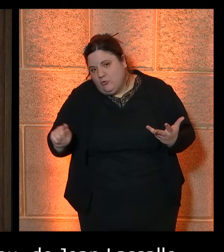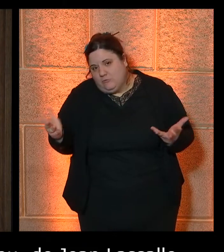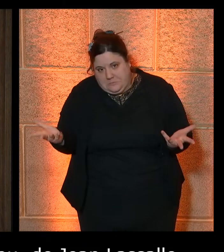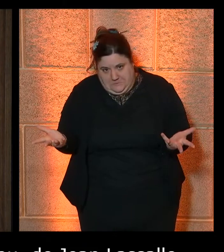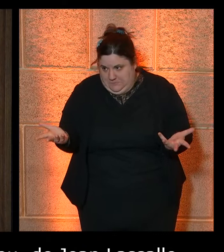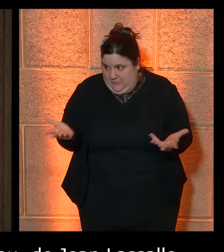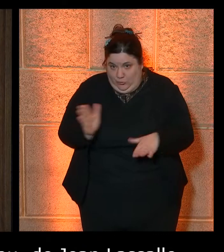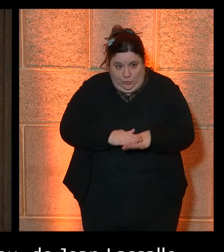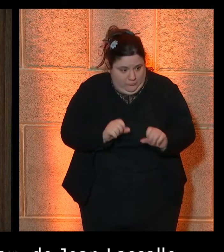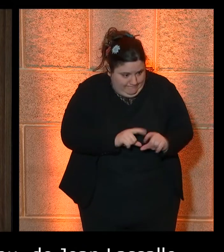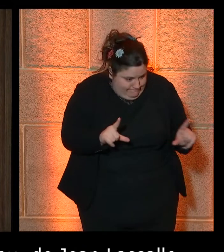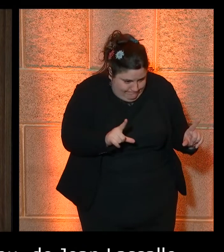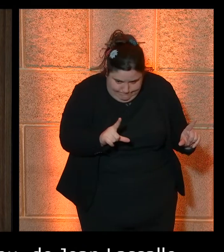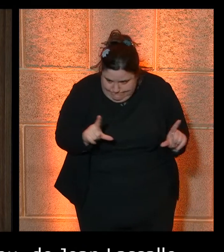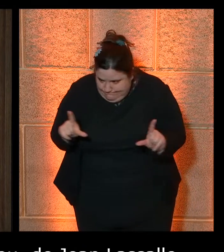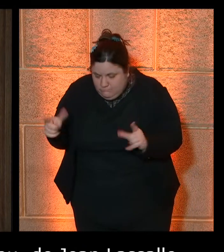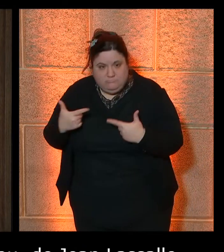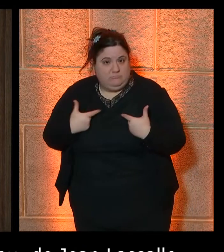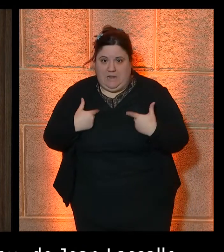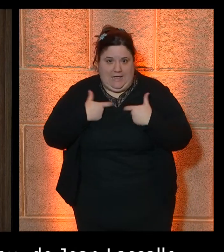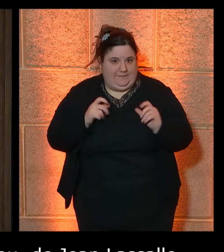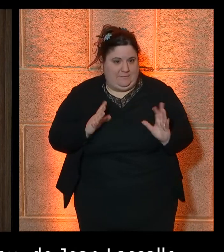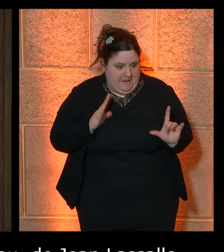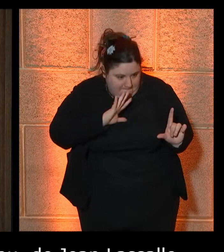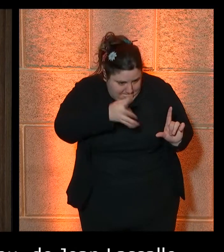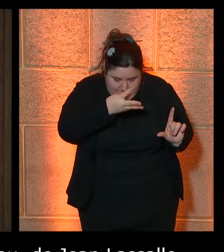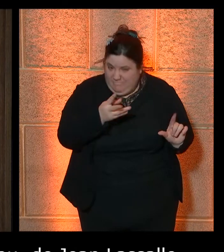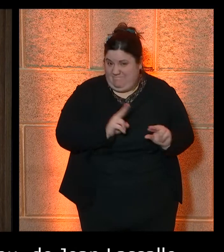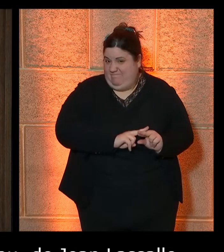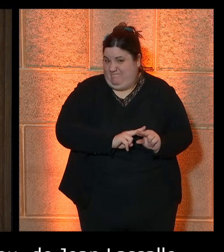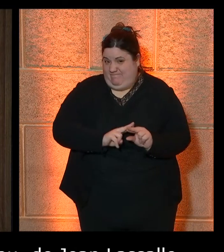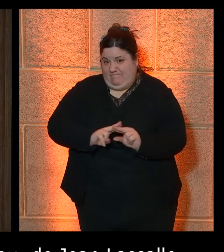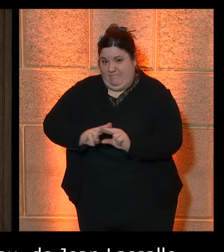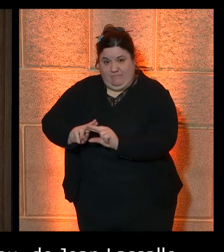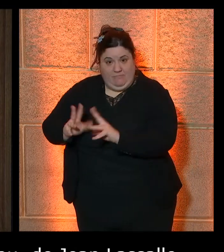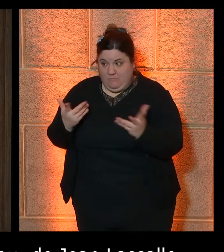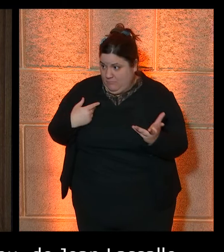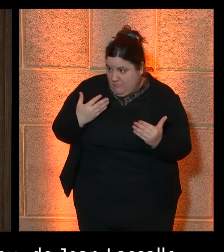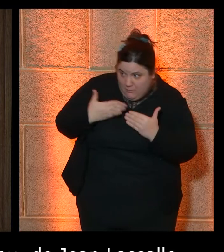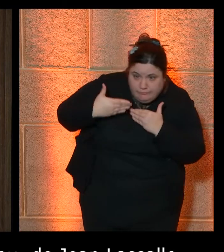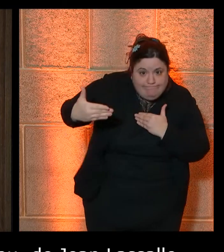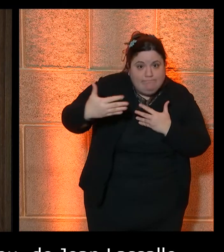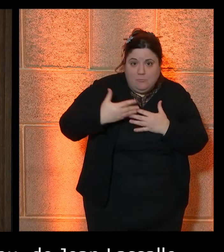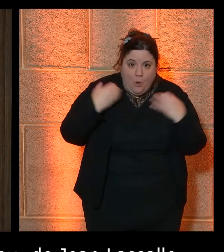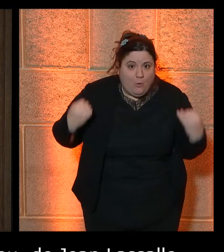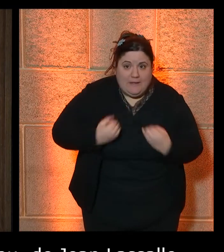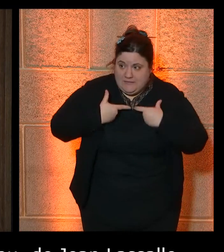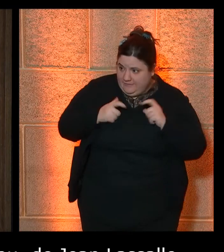des informations sur l'accessibilité qui est envisagée par les candidates et les candidats pour leur